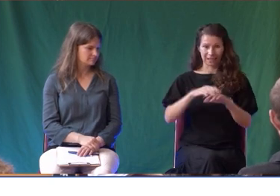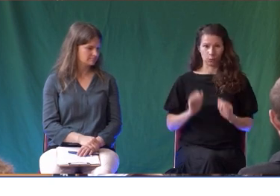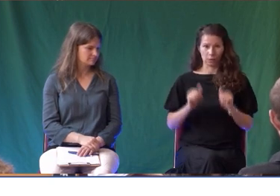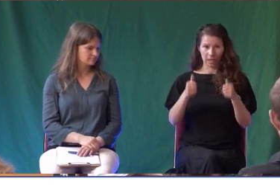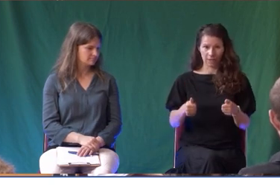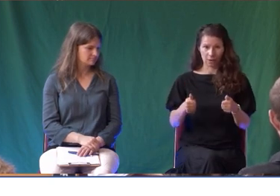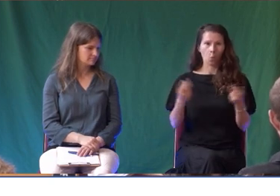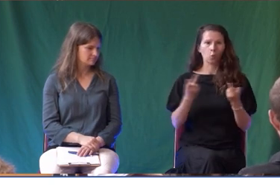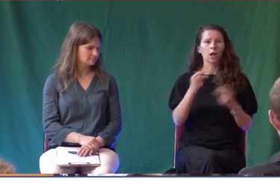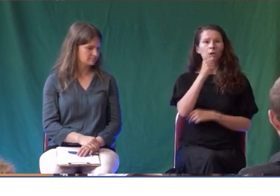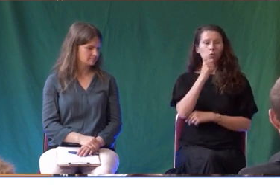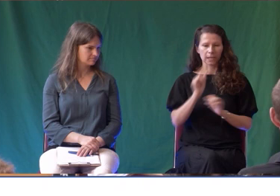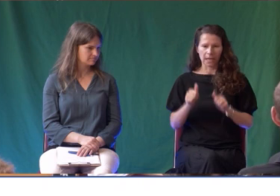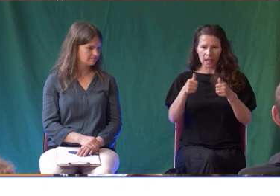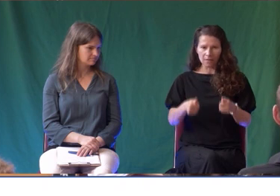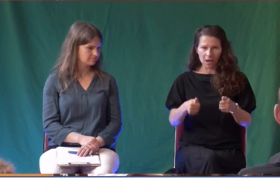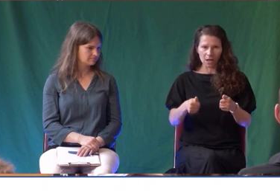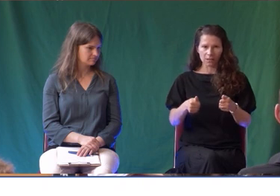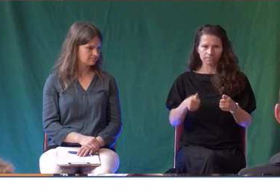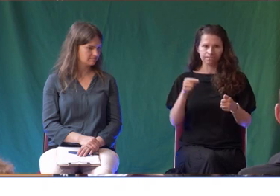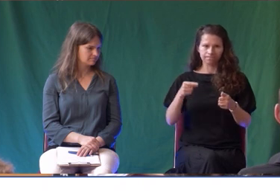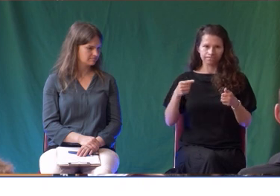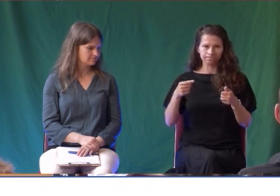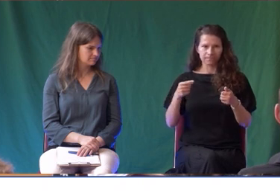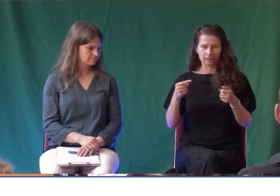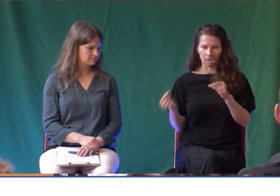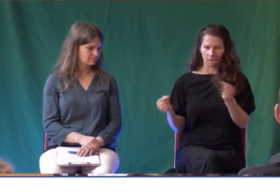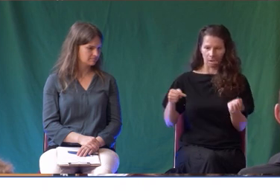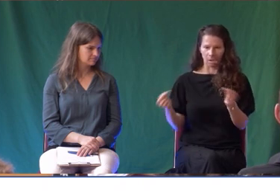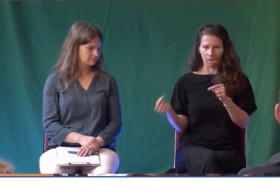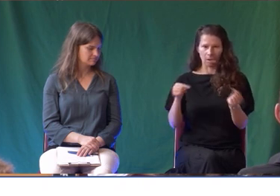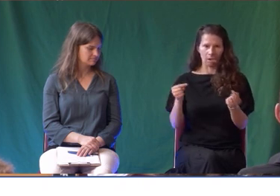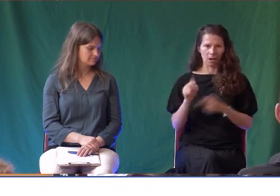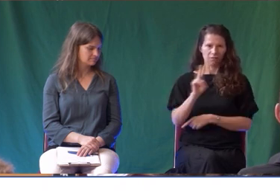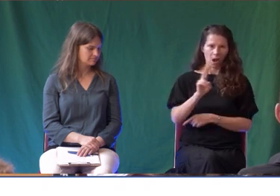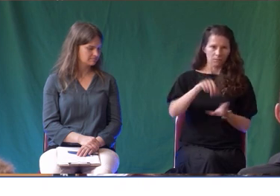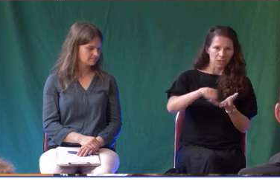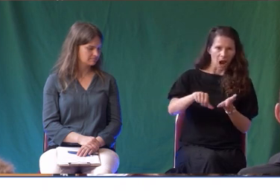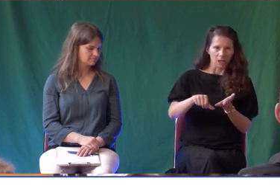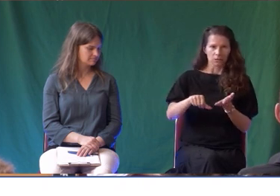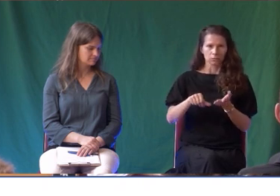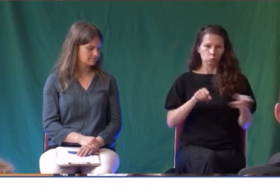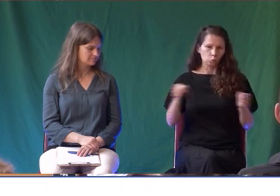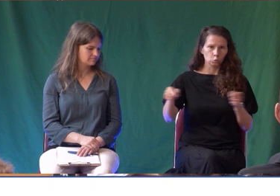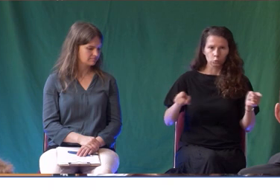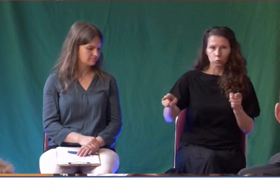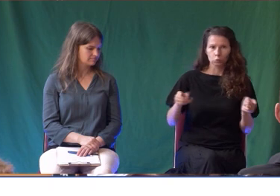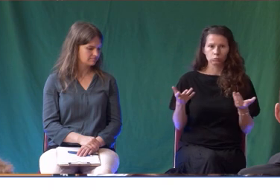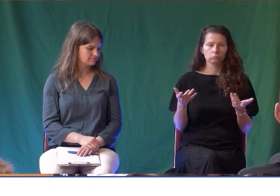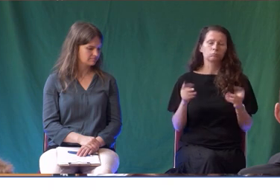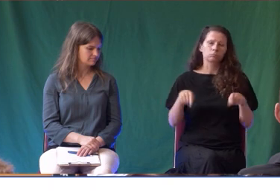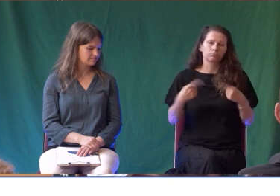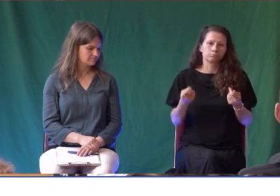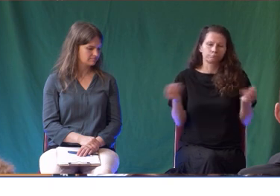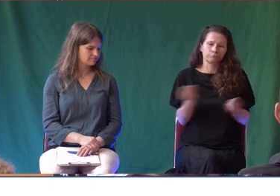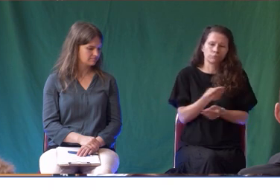oder die Jugendhilfe nicht einig ist wer bezahlt Kosten oft fehlt es bei der